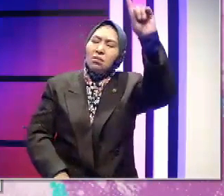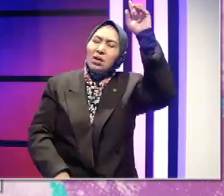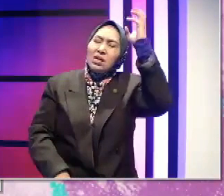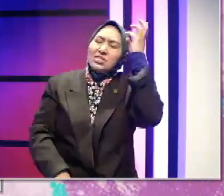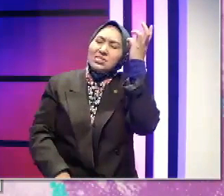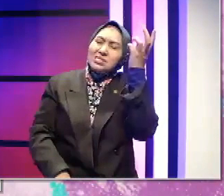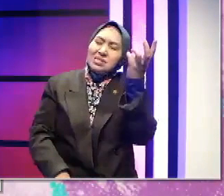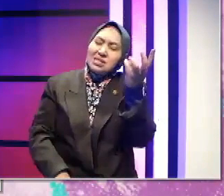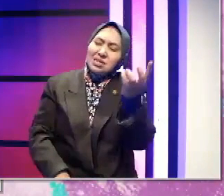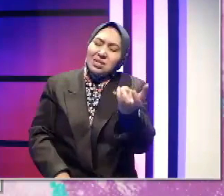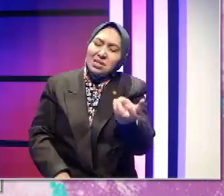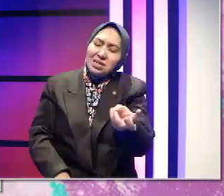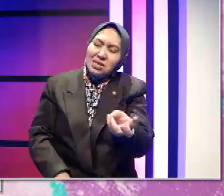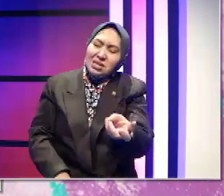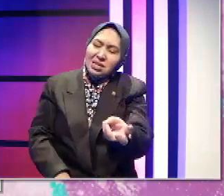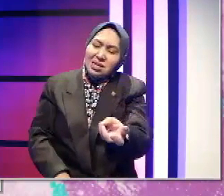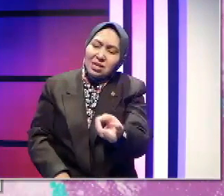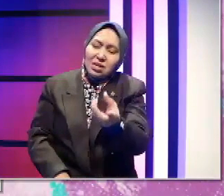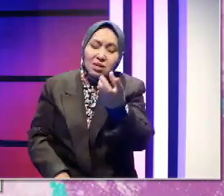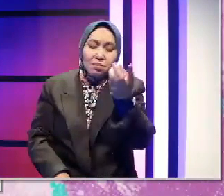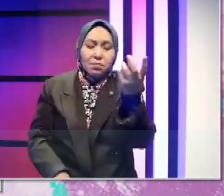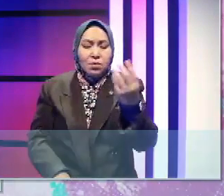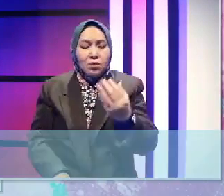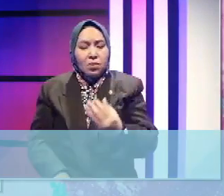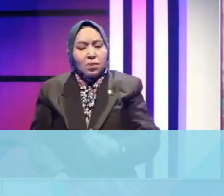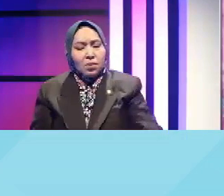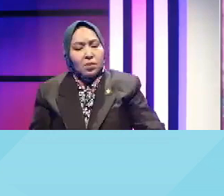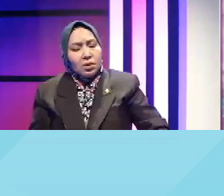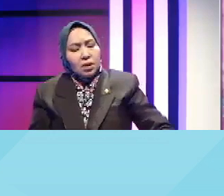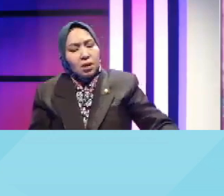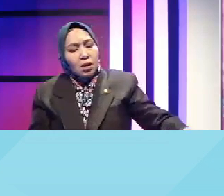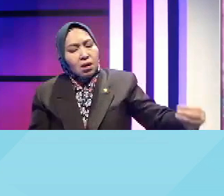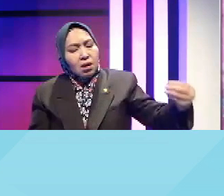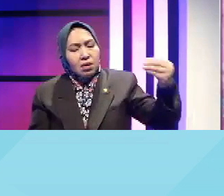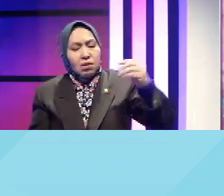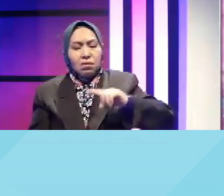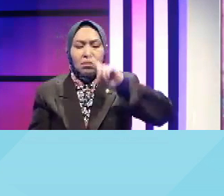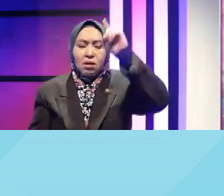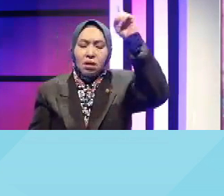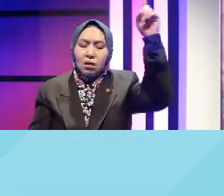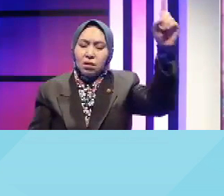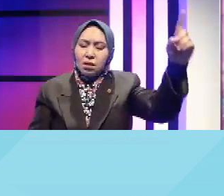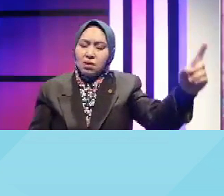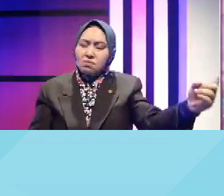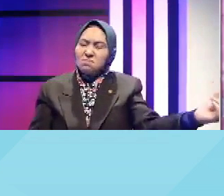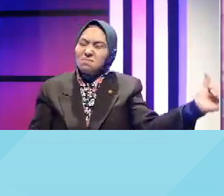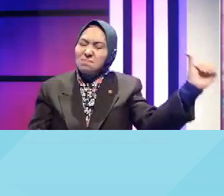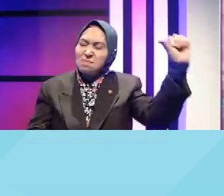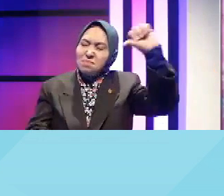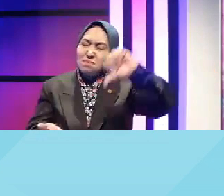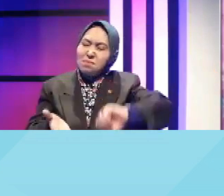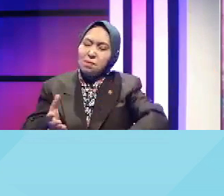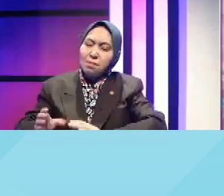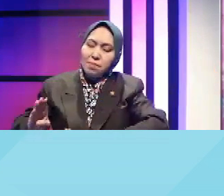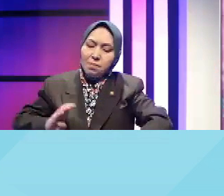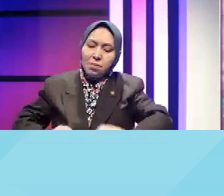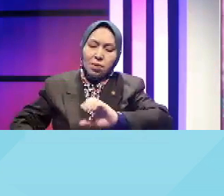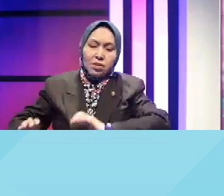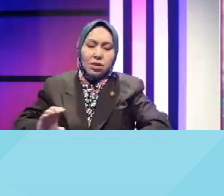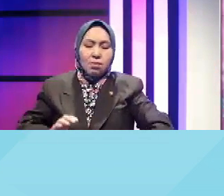لهم الهدى لن يضروا الله شيئا